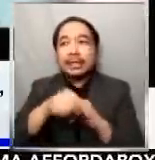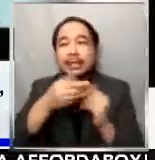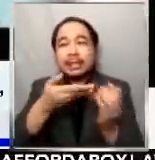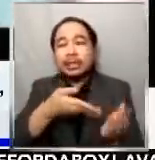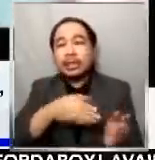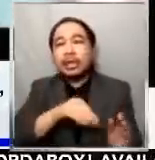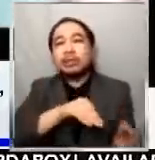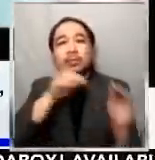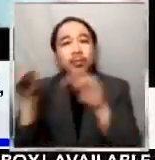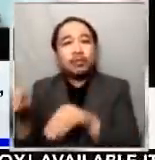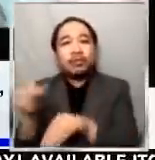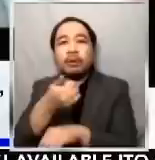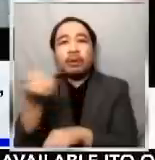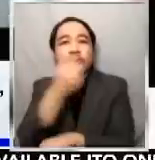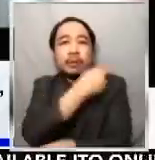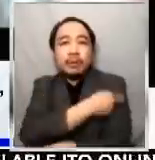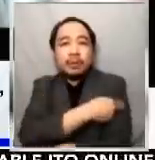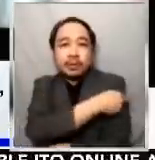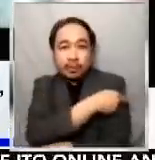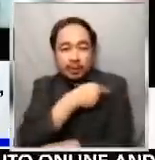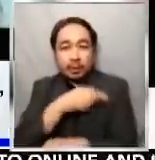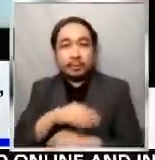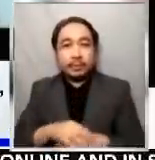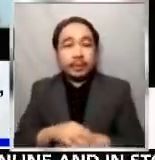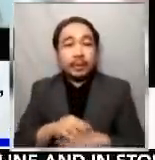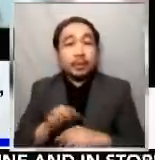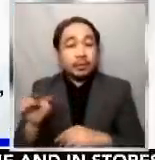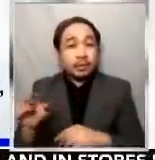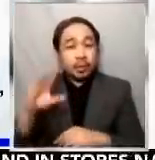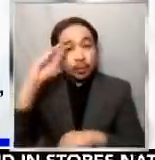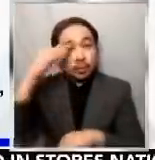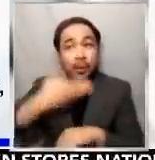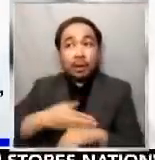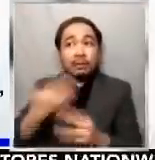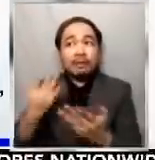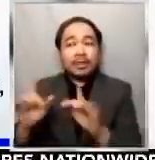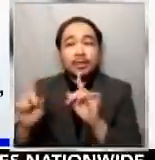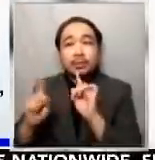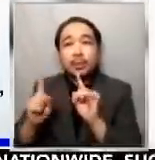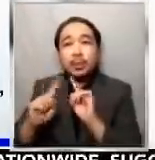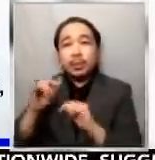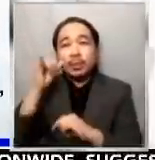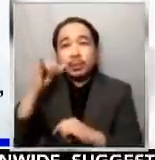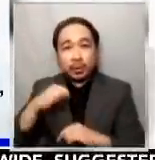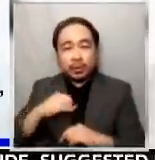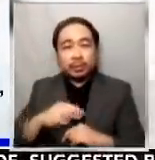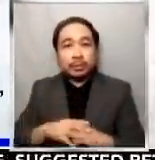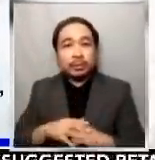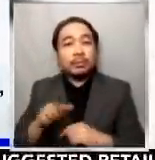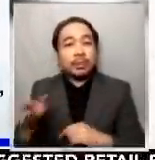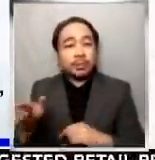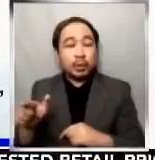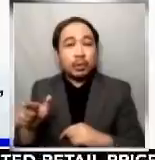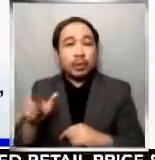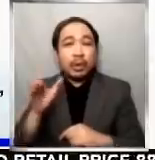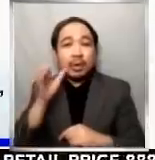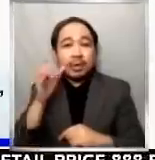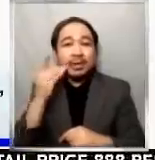ospital. Nakausap pa raw si Claire ng anak kagabi. Kasi nagpapa-order siya sa akin ng pagkain. Yun